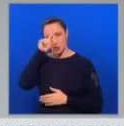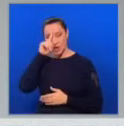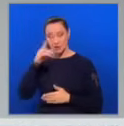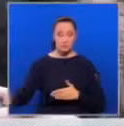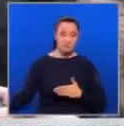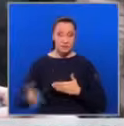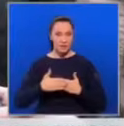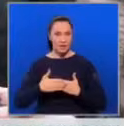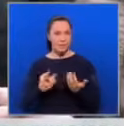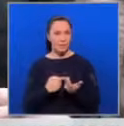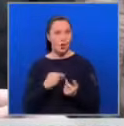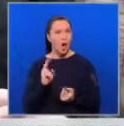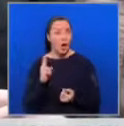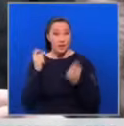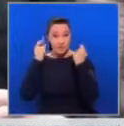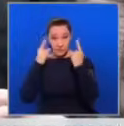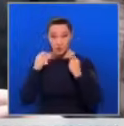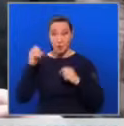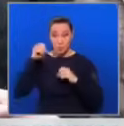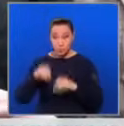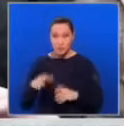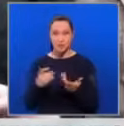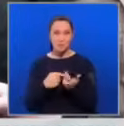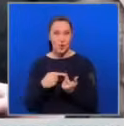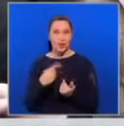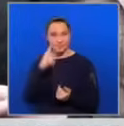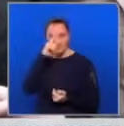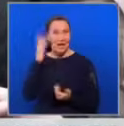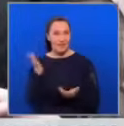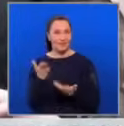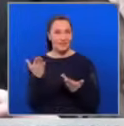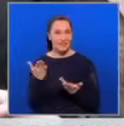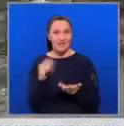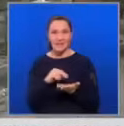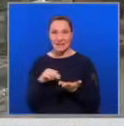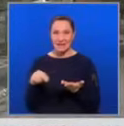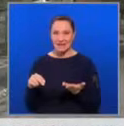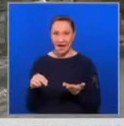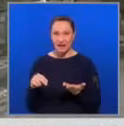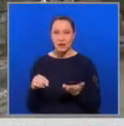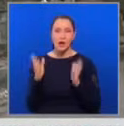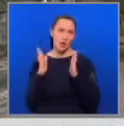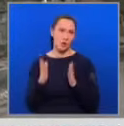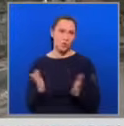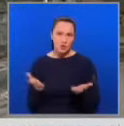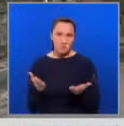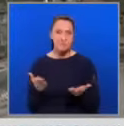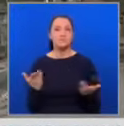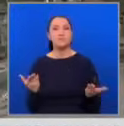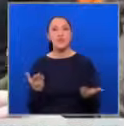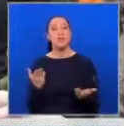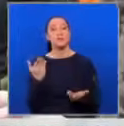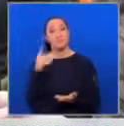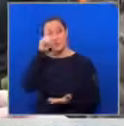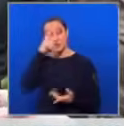закриха бройка как изведнъж спускат бройка тя да стане секретар категорични сме че нея